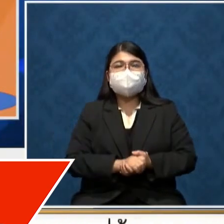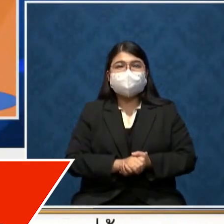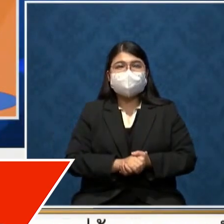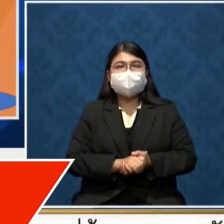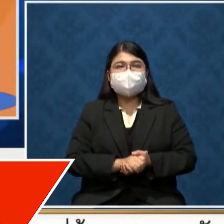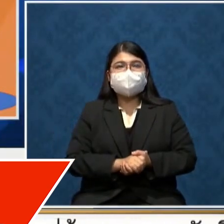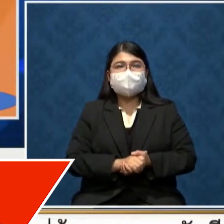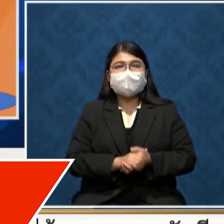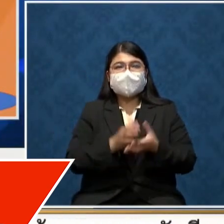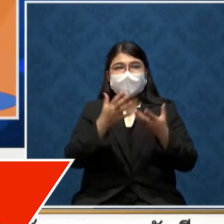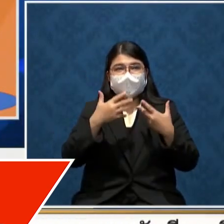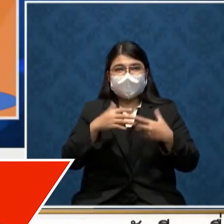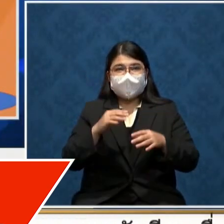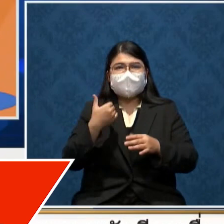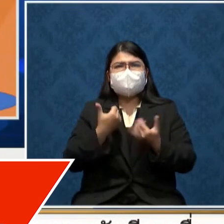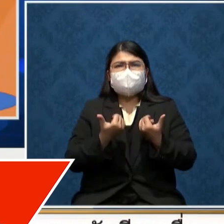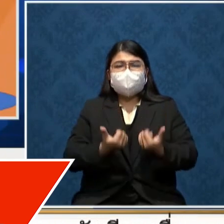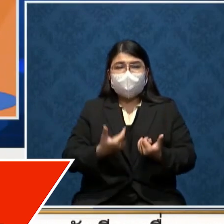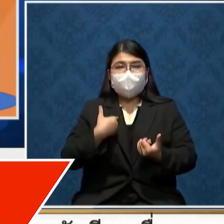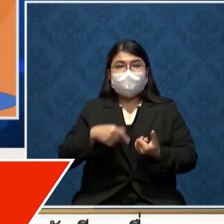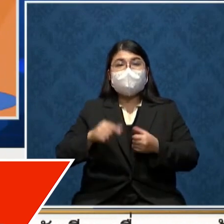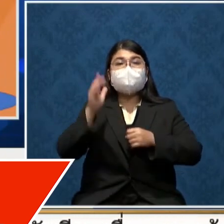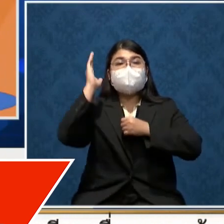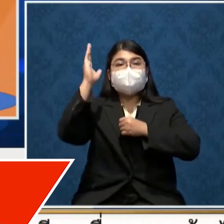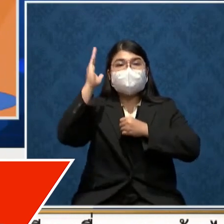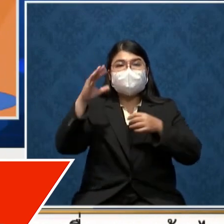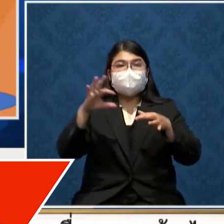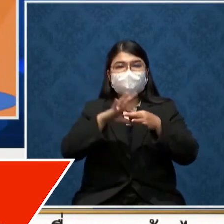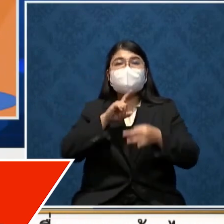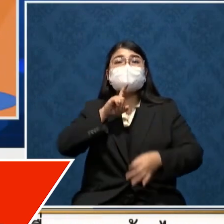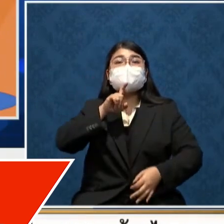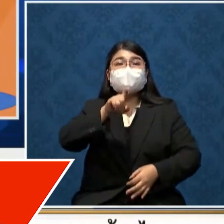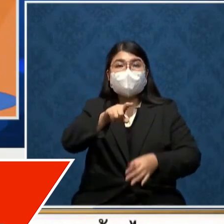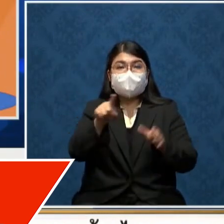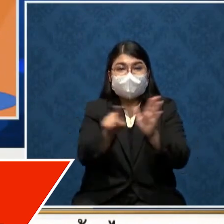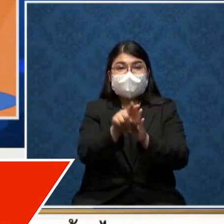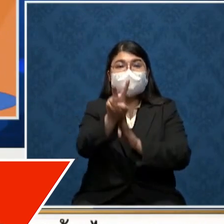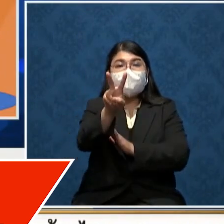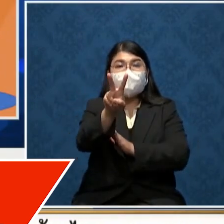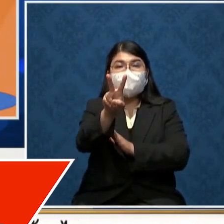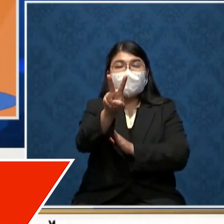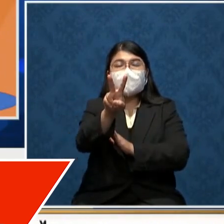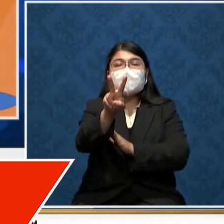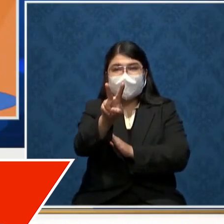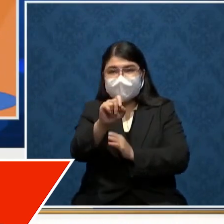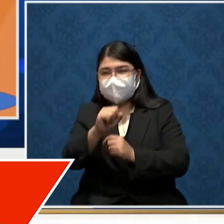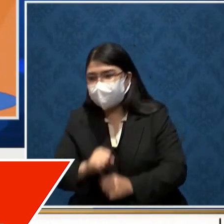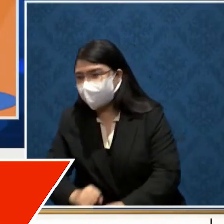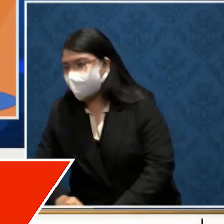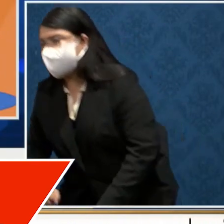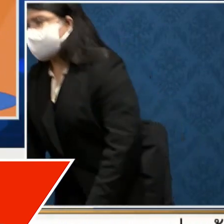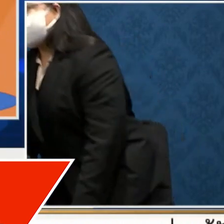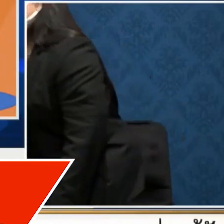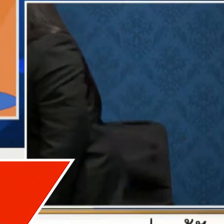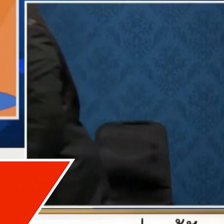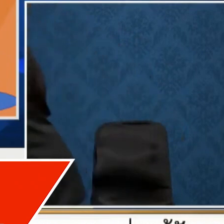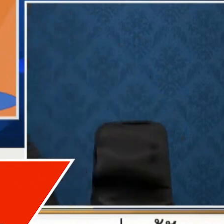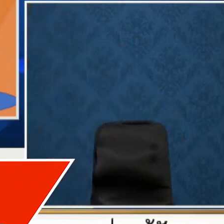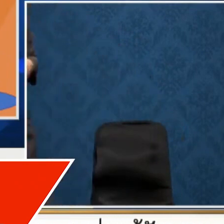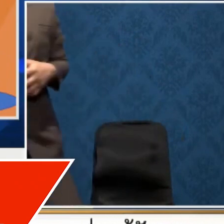สิ่งที่ผมกำลังนำเสนอในการถามครั้งที่สองนะครับท่านดู